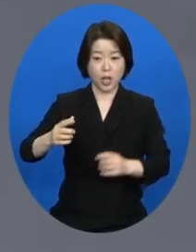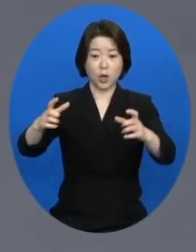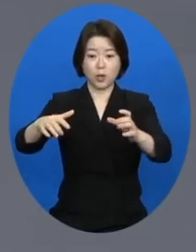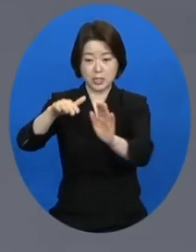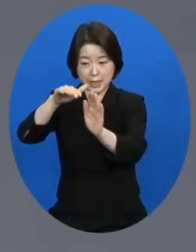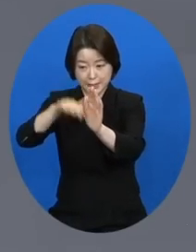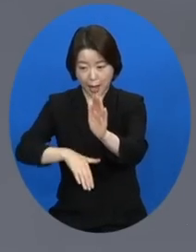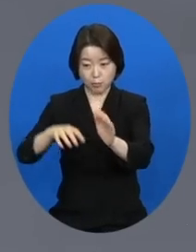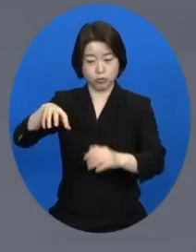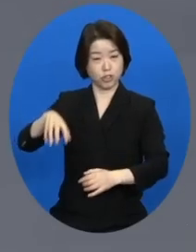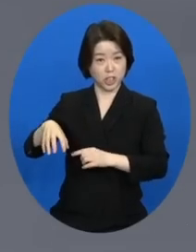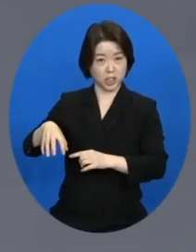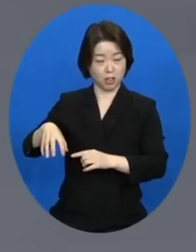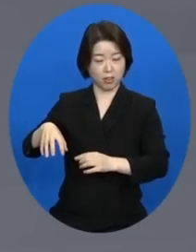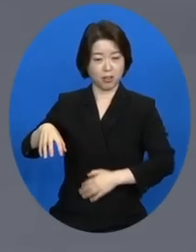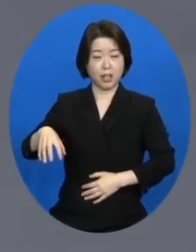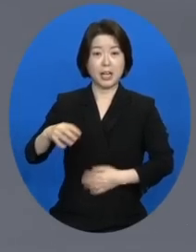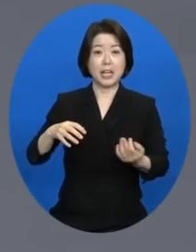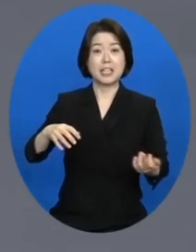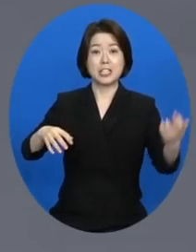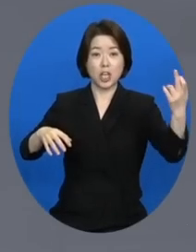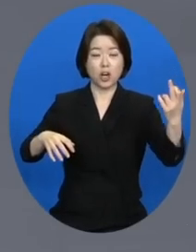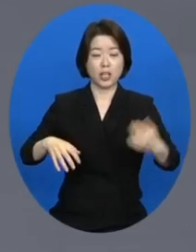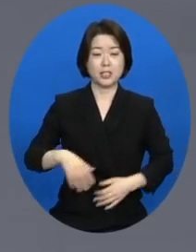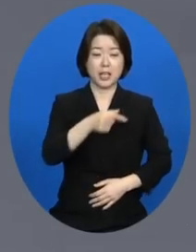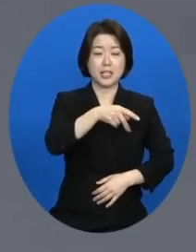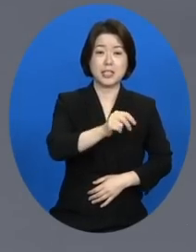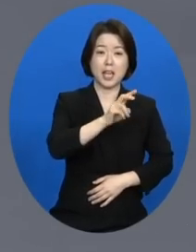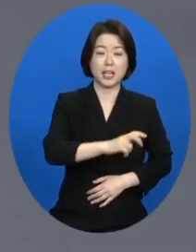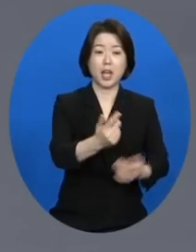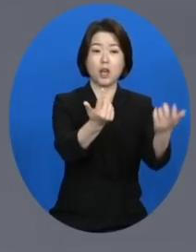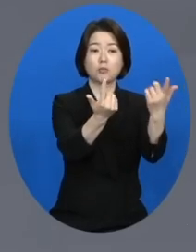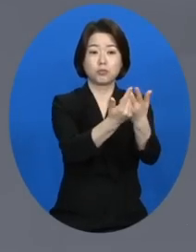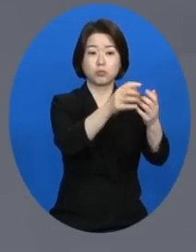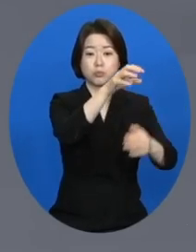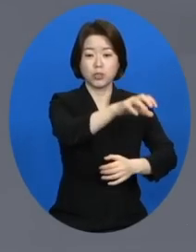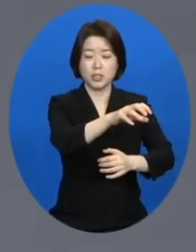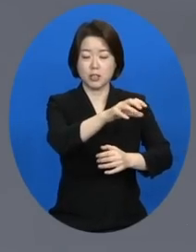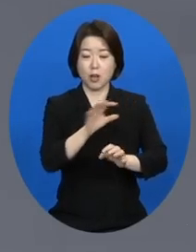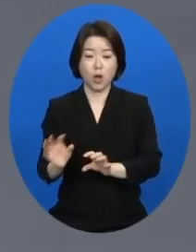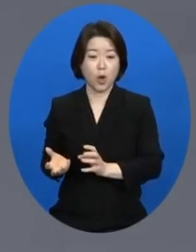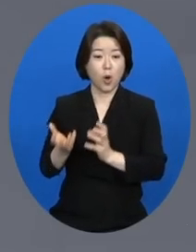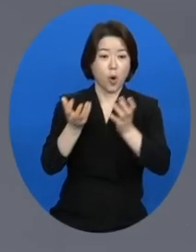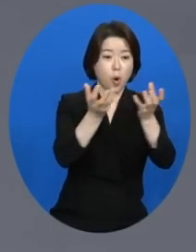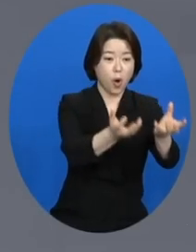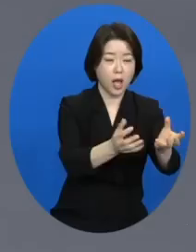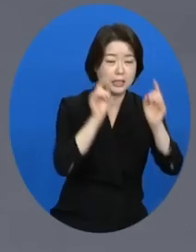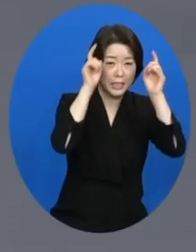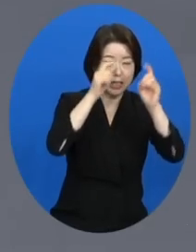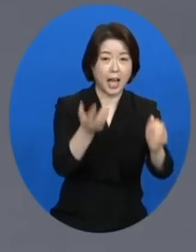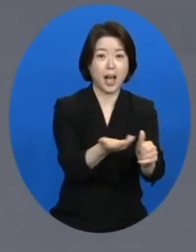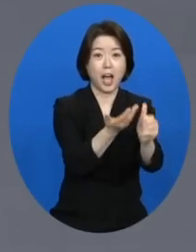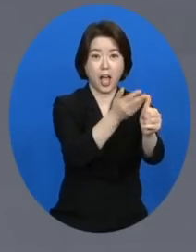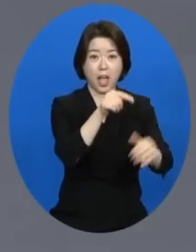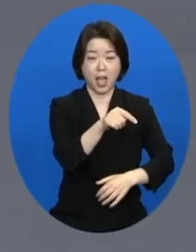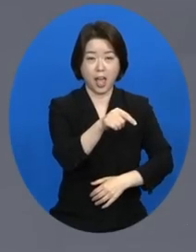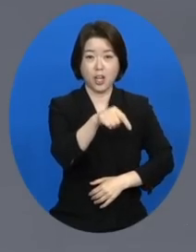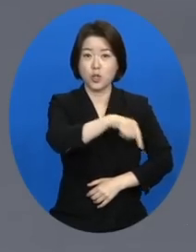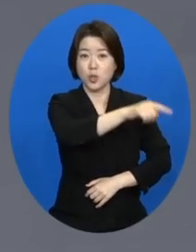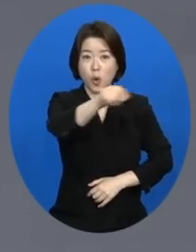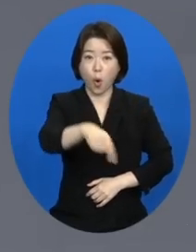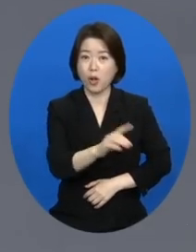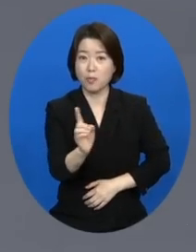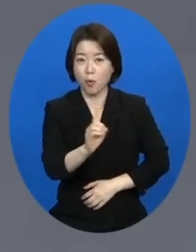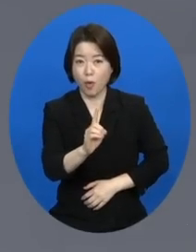지역인데 형들이 세겜이라고 하는 북부 지역에서 양을 치고 있다는 거예요. 여러분, 이 세겜 기억나십니까? 어떤